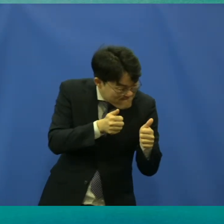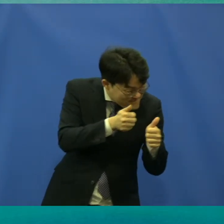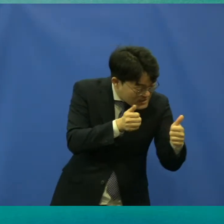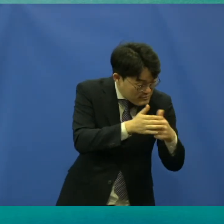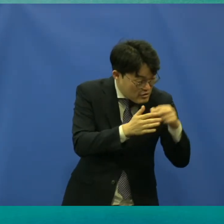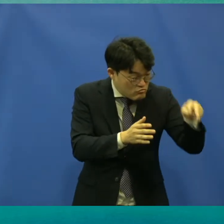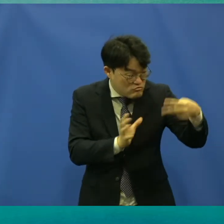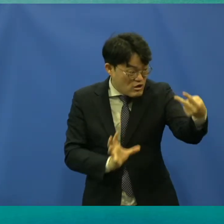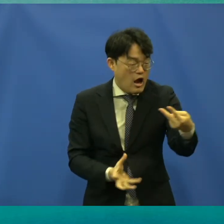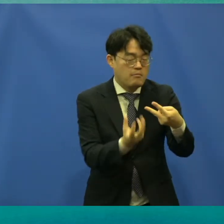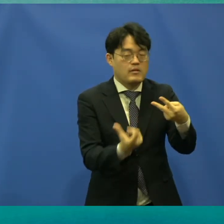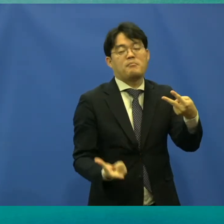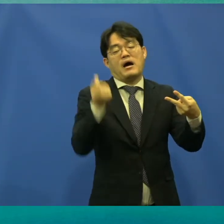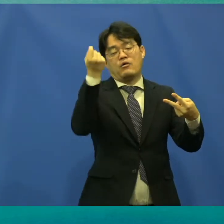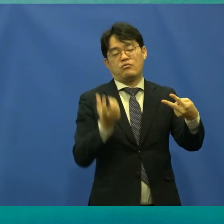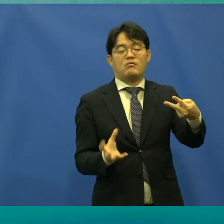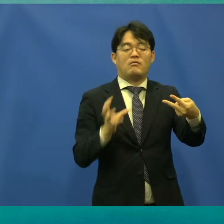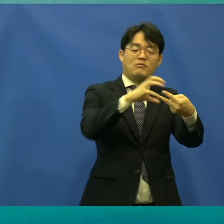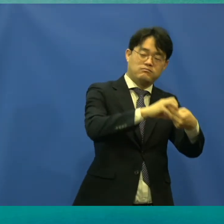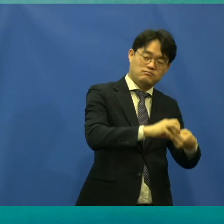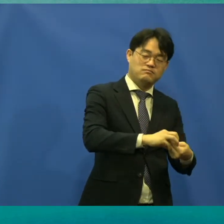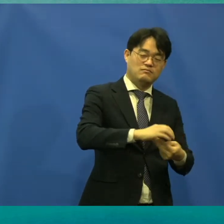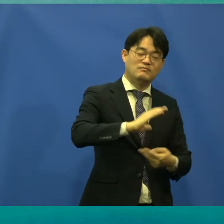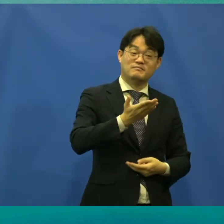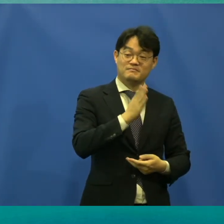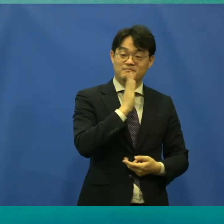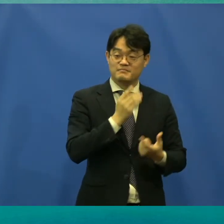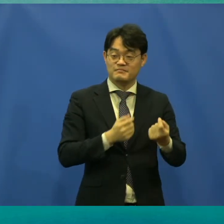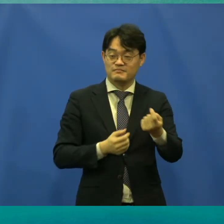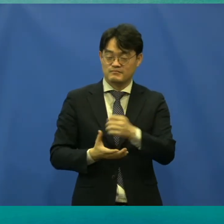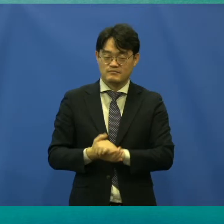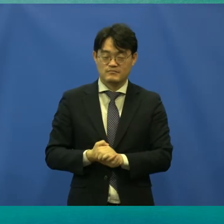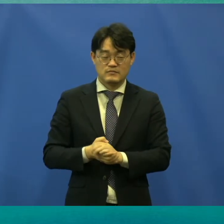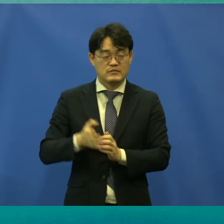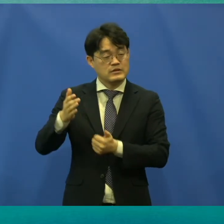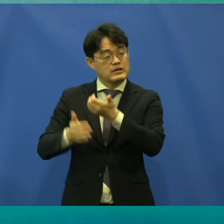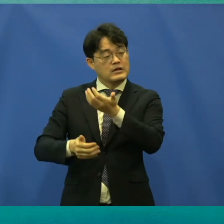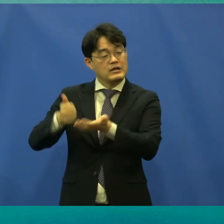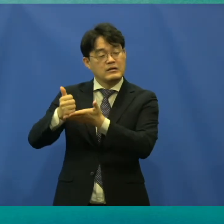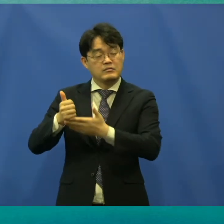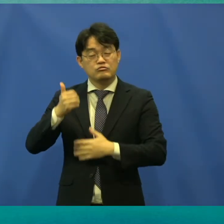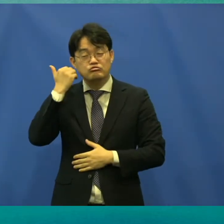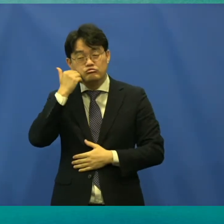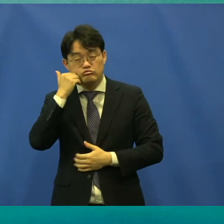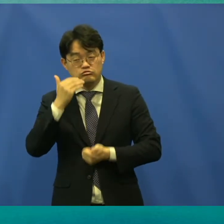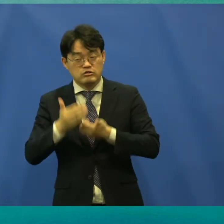처치하시는 하나님이 아니십니다. 참고 또 참고 참으시는 하나님.